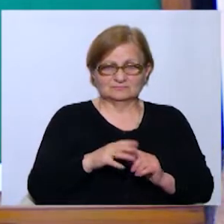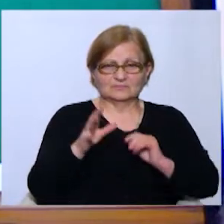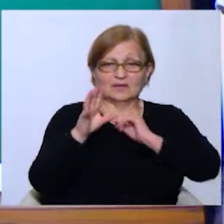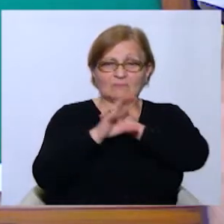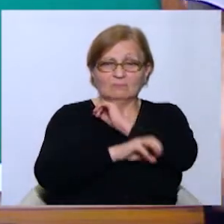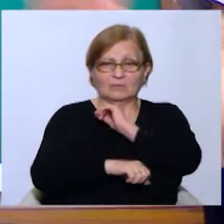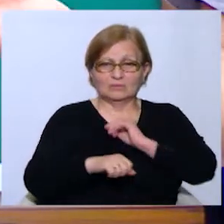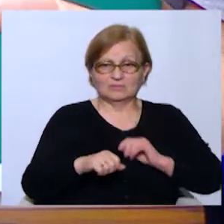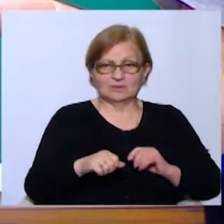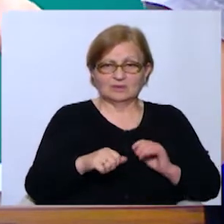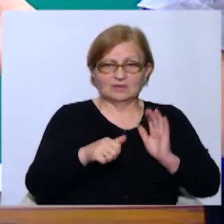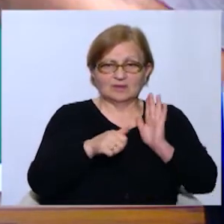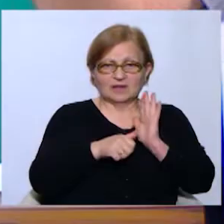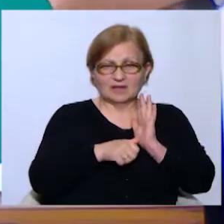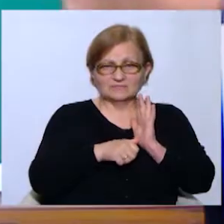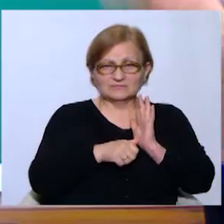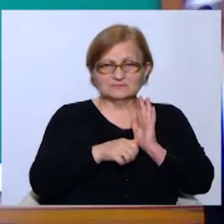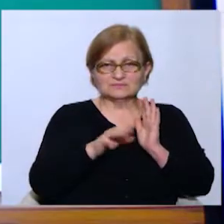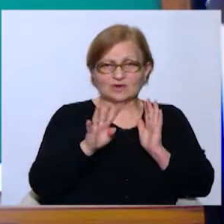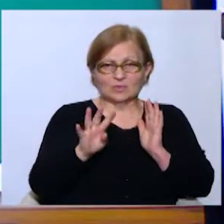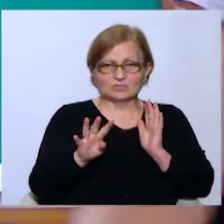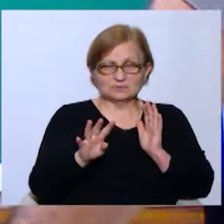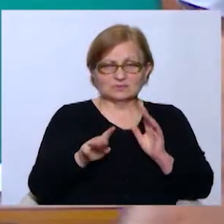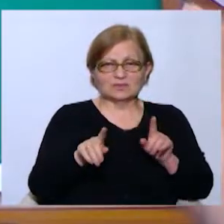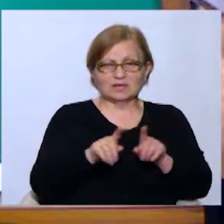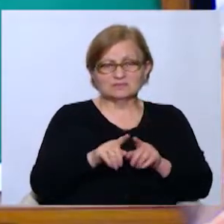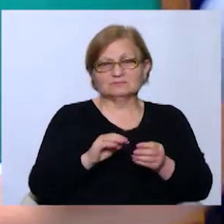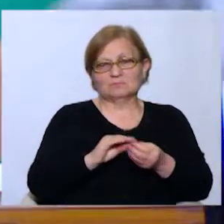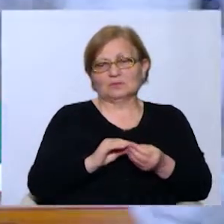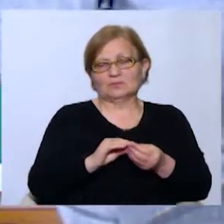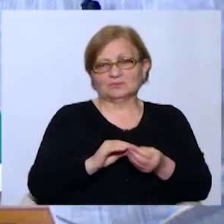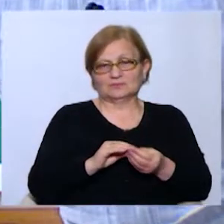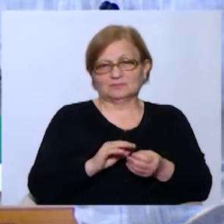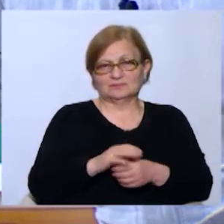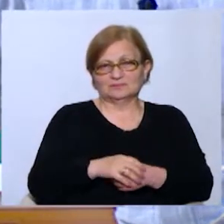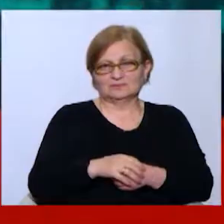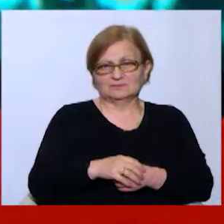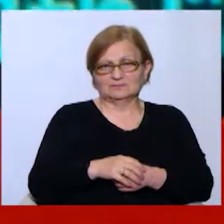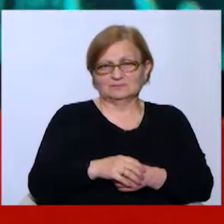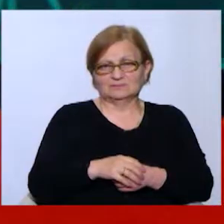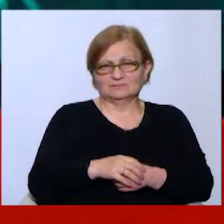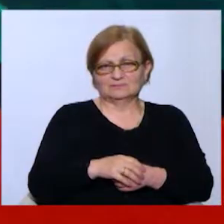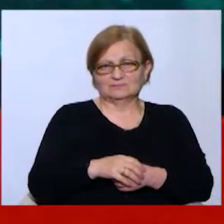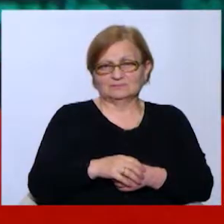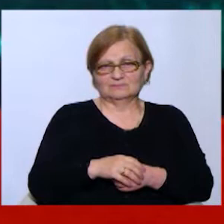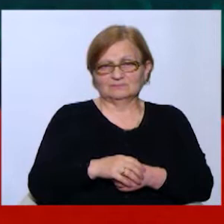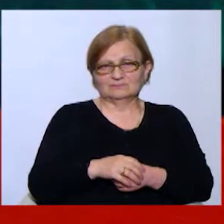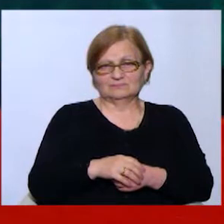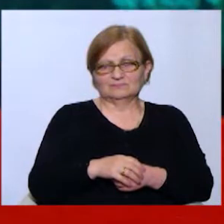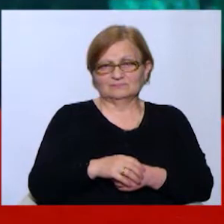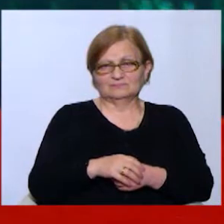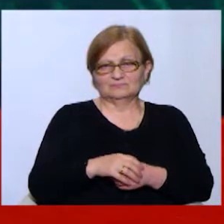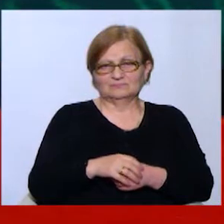ბოლო წყვილი 6-იანი და 4-იანი, რომელიც ასევე მეგობრები იყვნენ. შვენიერია. ესეც დავწეროთ.